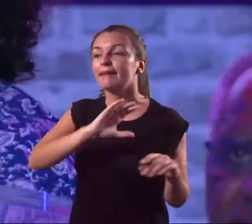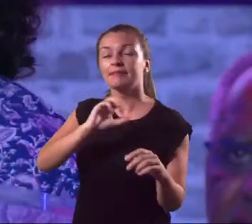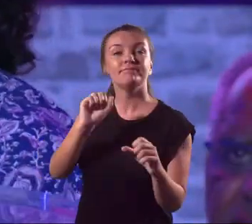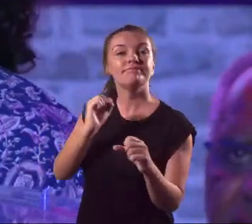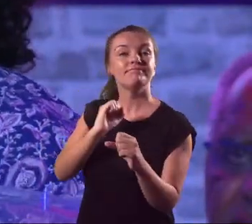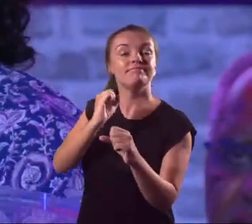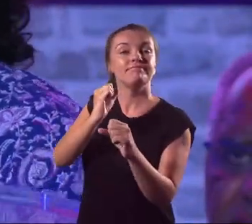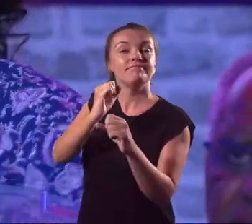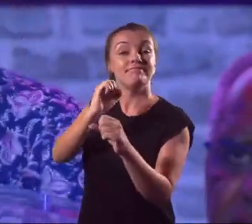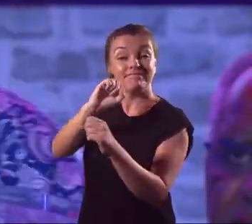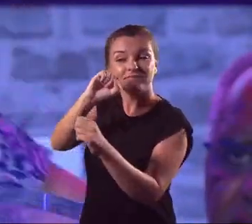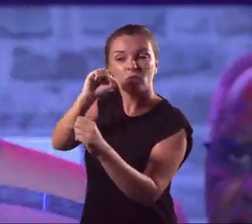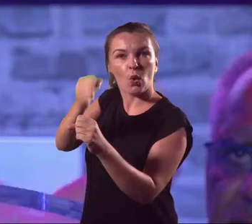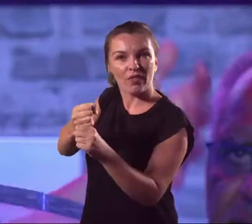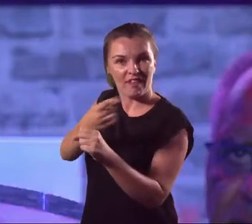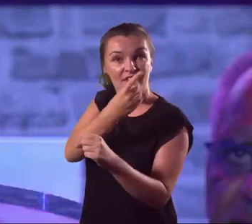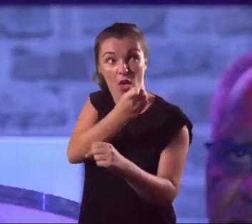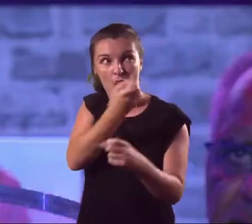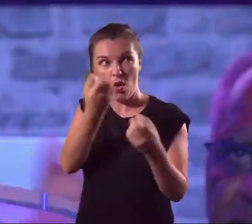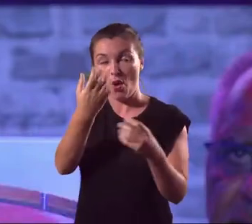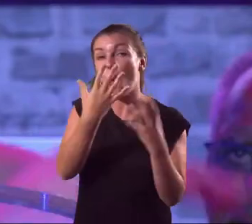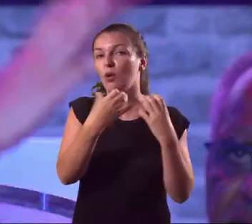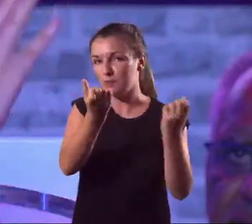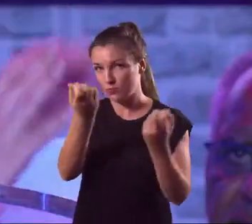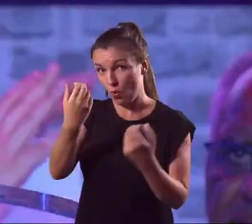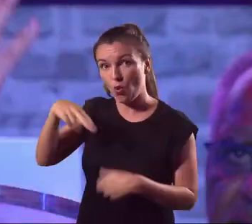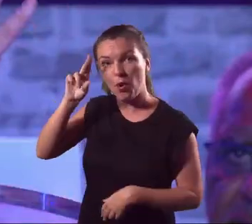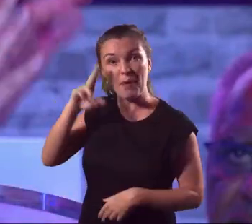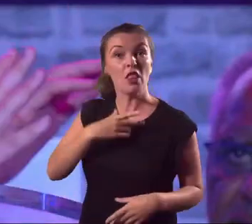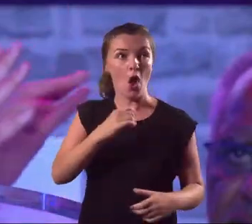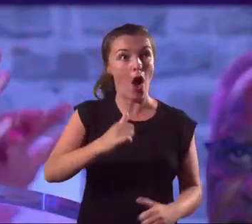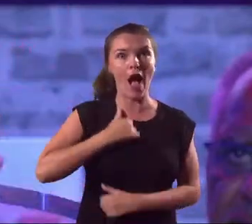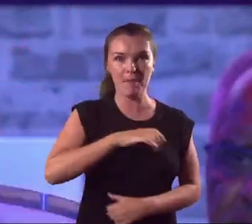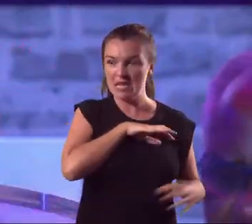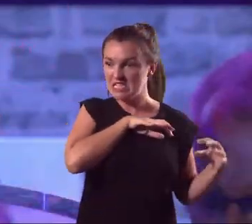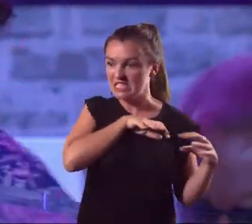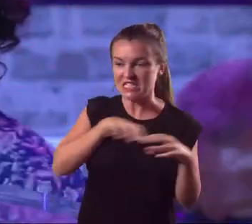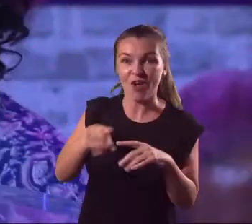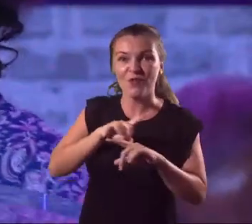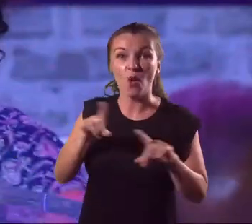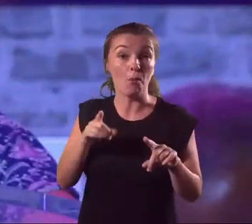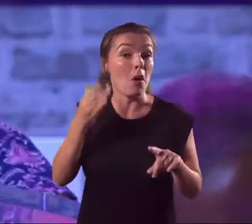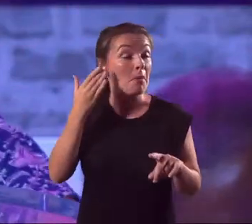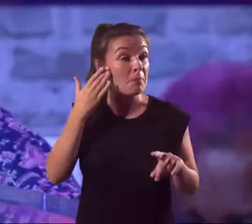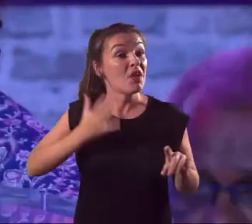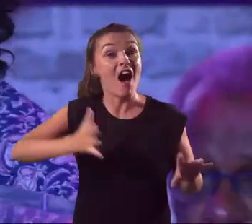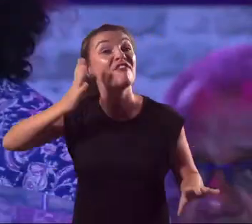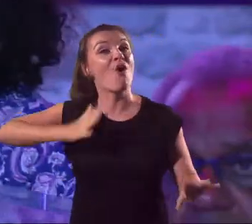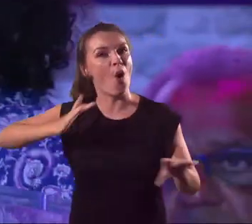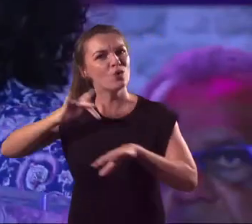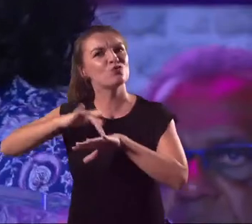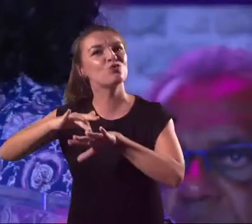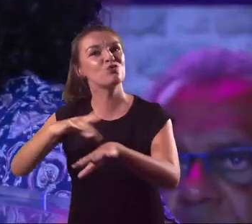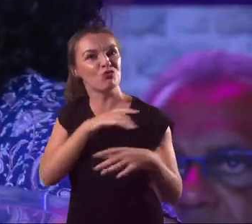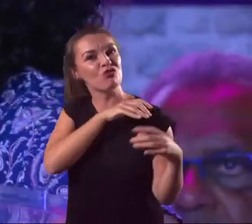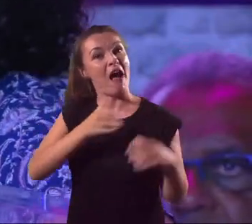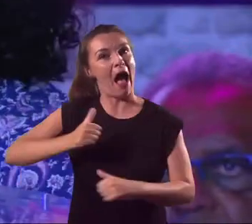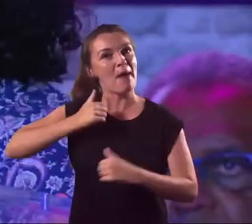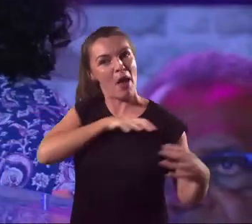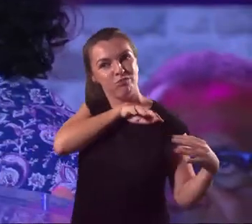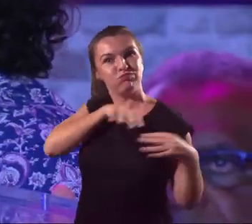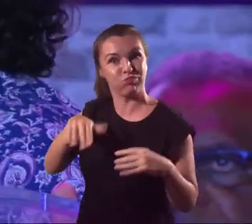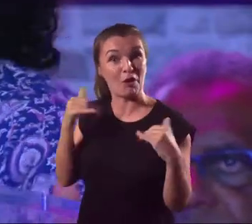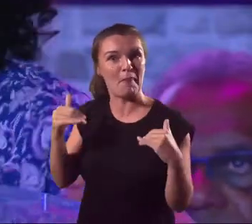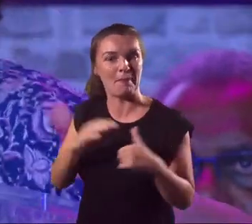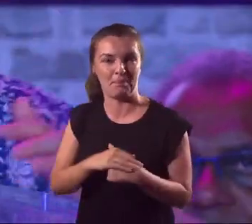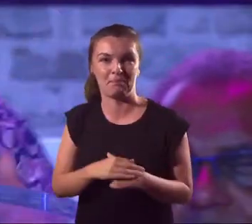de l'Union européenne, on ne va pas envoyer l'armée, quoique ils ont su envoyer l'armée quand il fallait ici en Guadeloupe, mais reconnaissez que quand